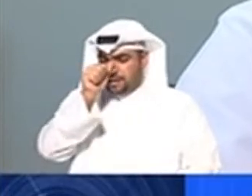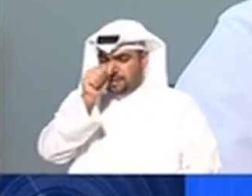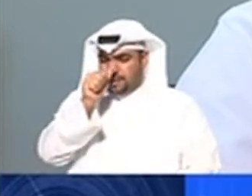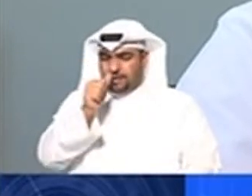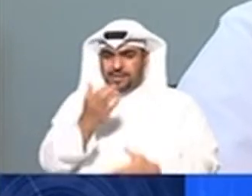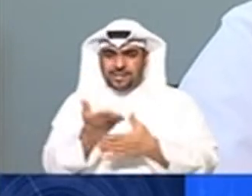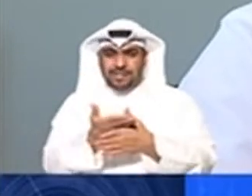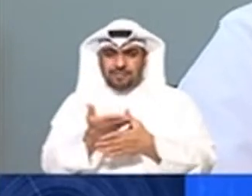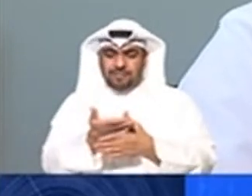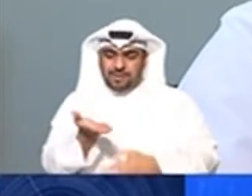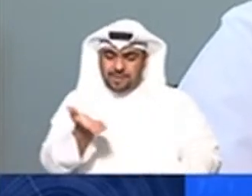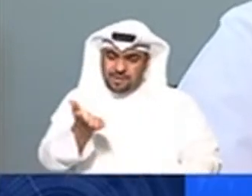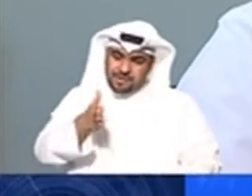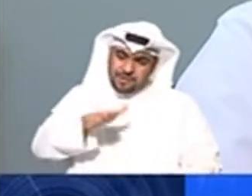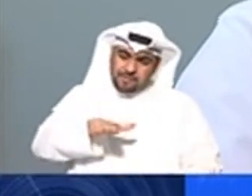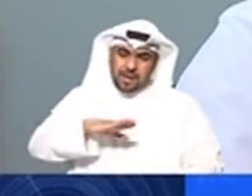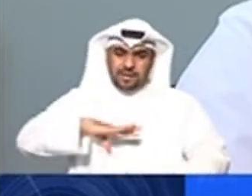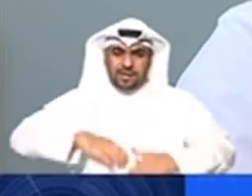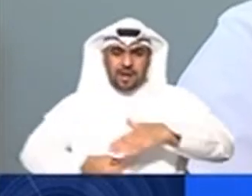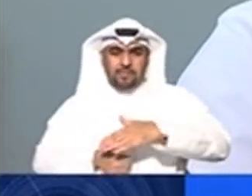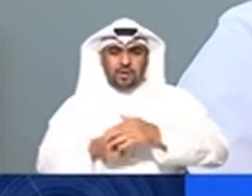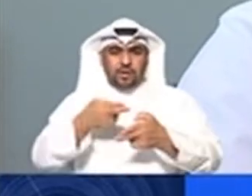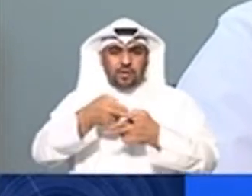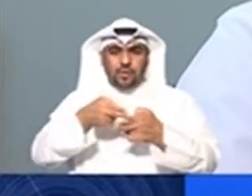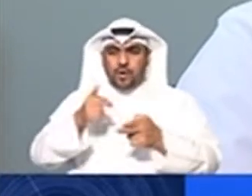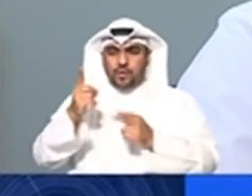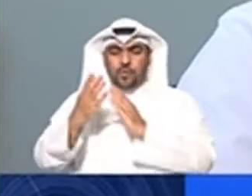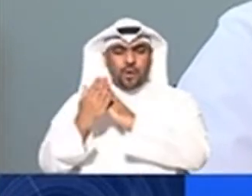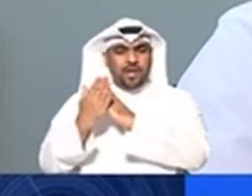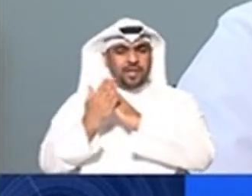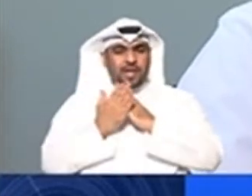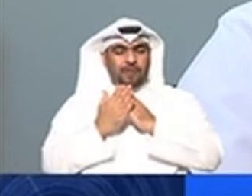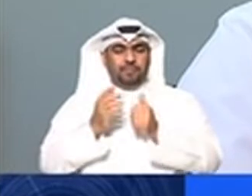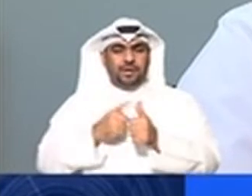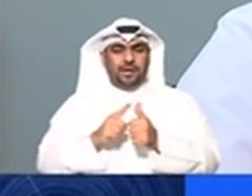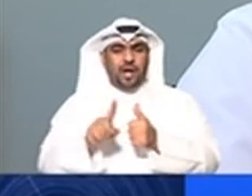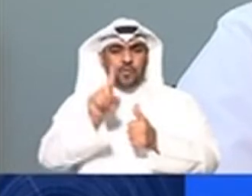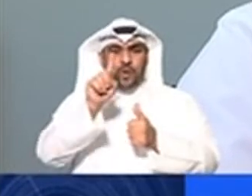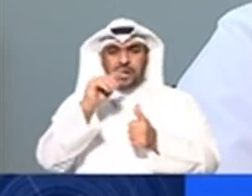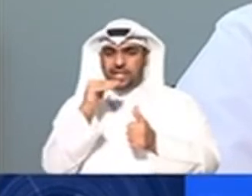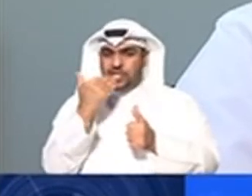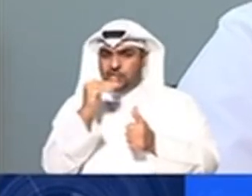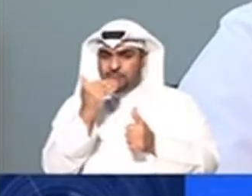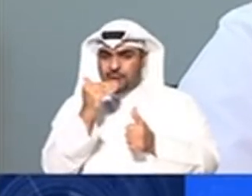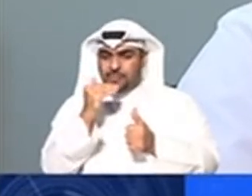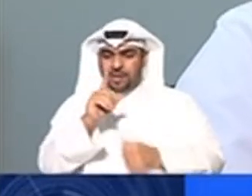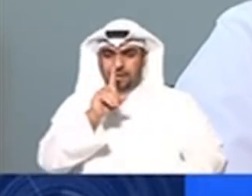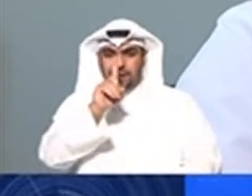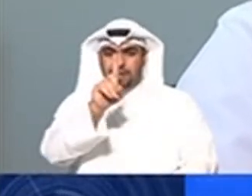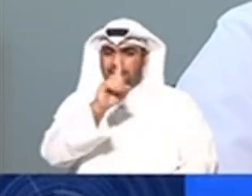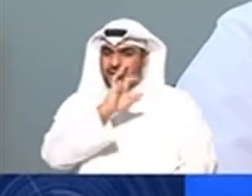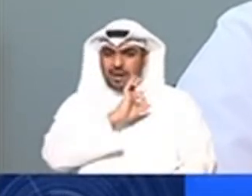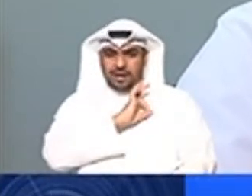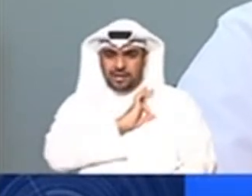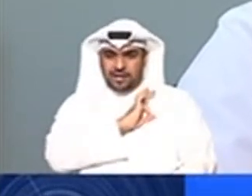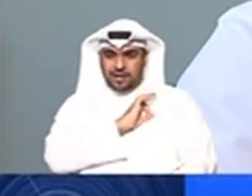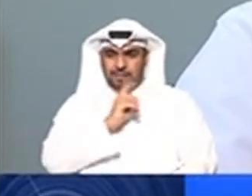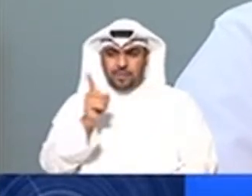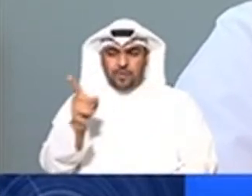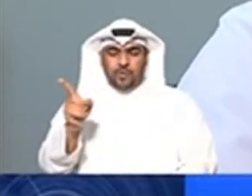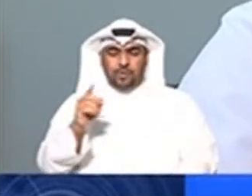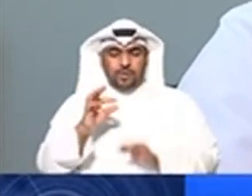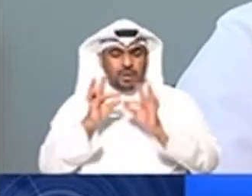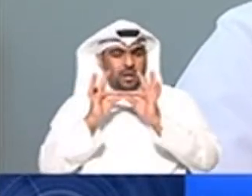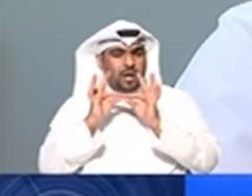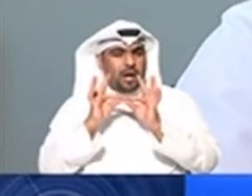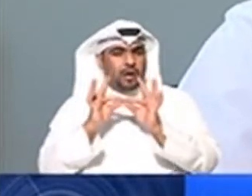القائد والداعم الأول للشباب الكويتي سموه رحمه الله. كان دائما